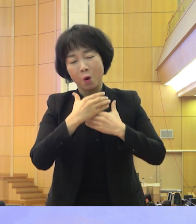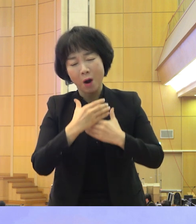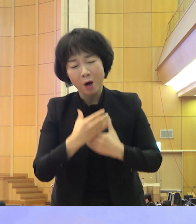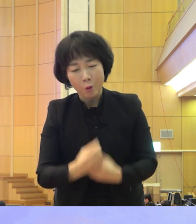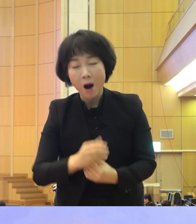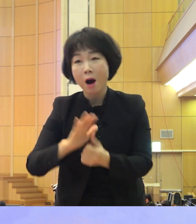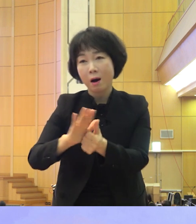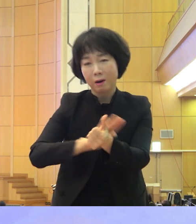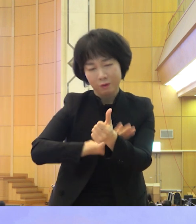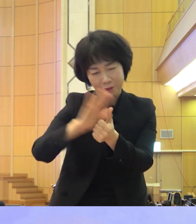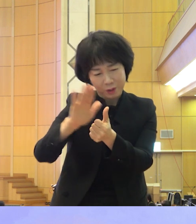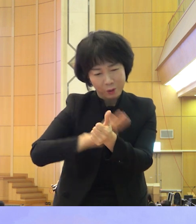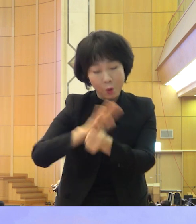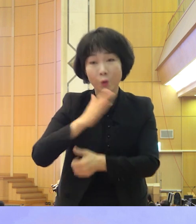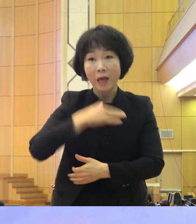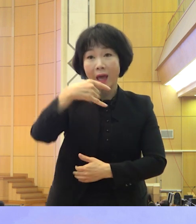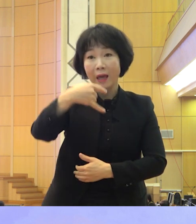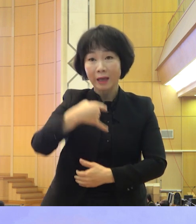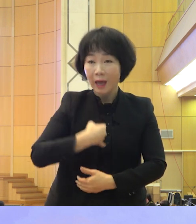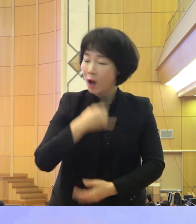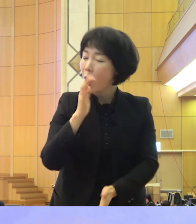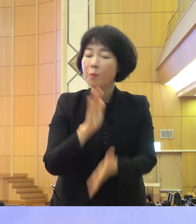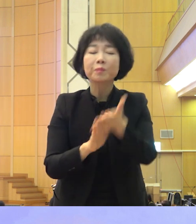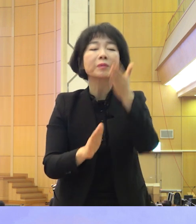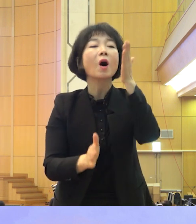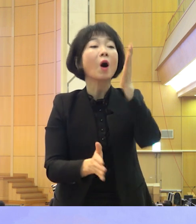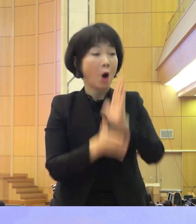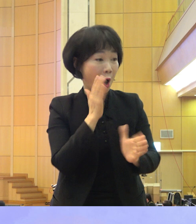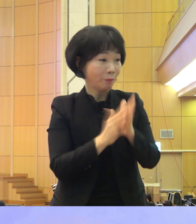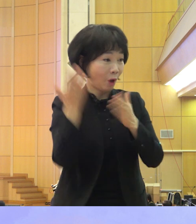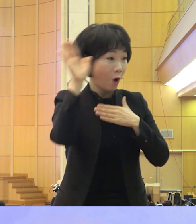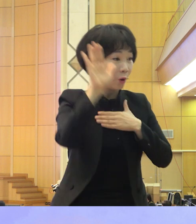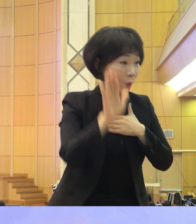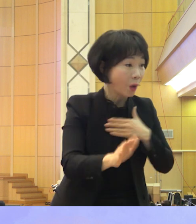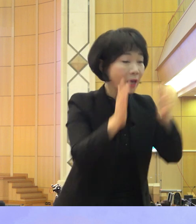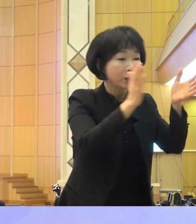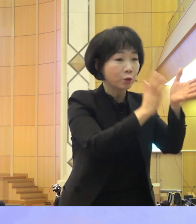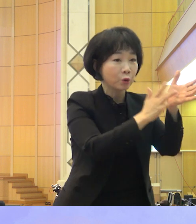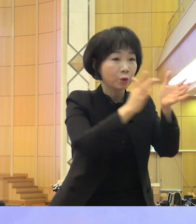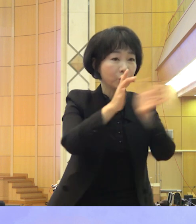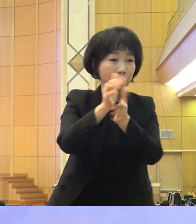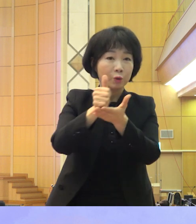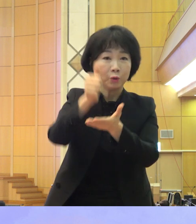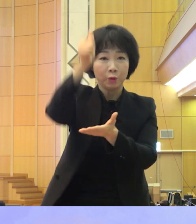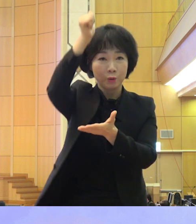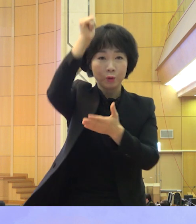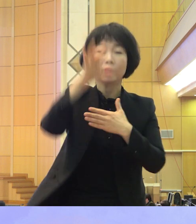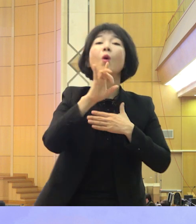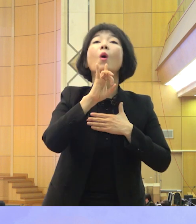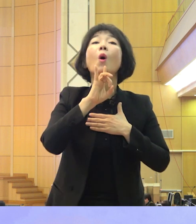세상 평안과 위로 내게 없어도 예수,